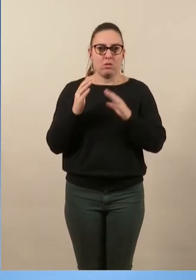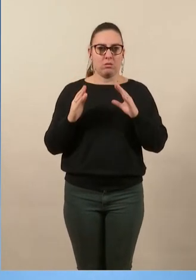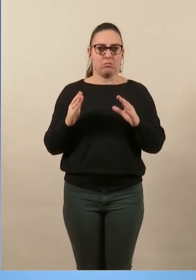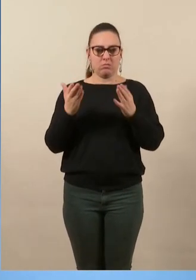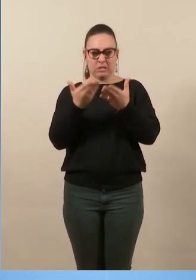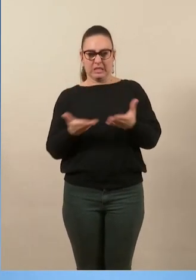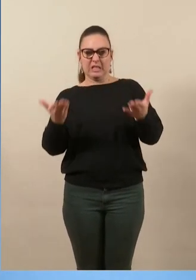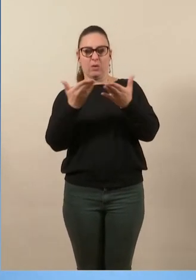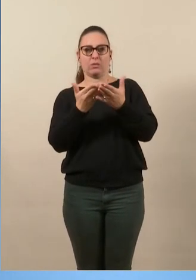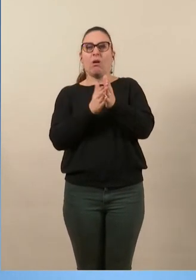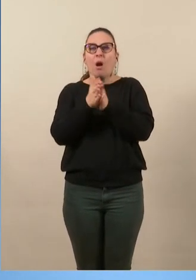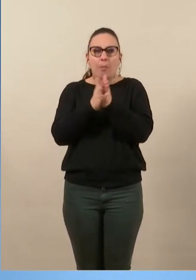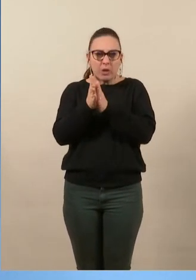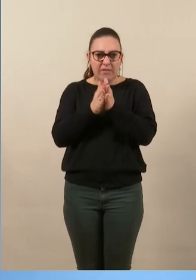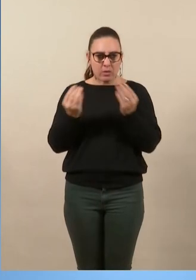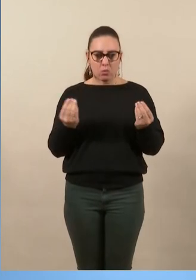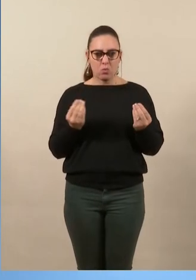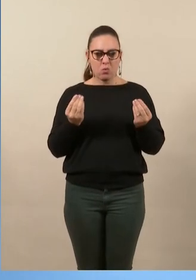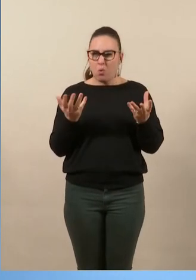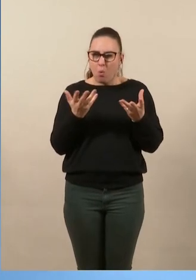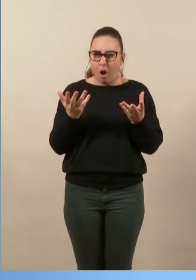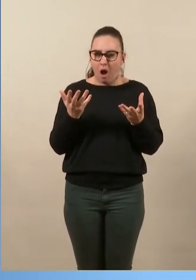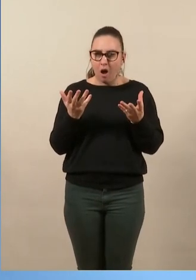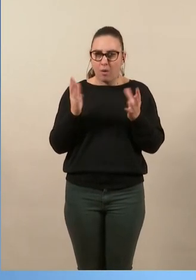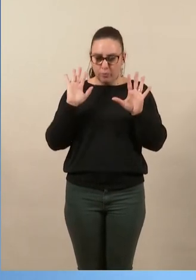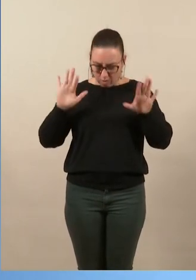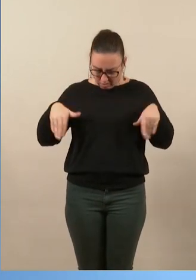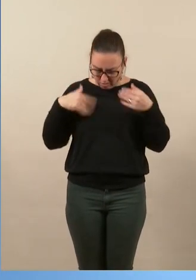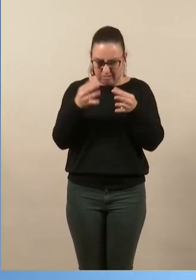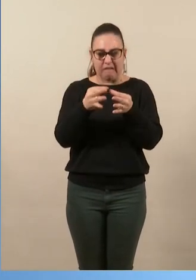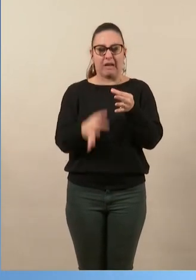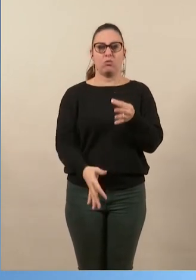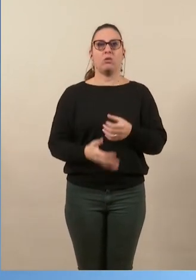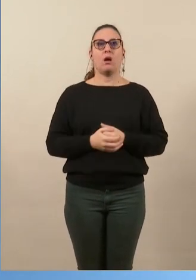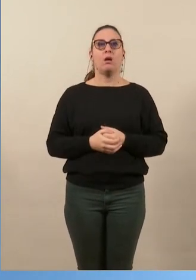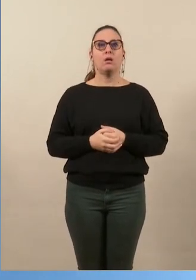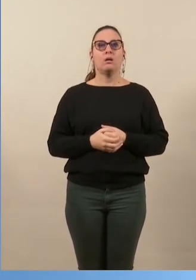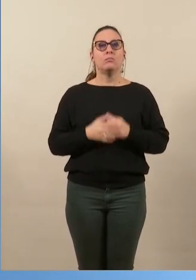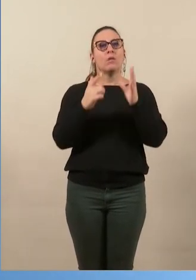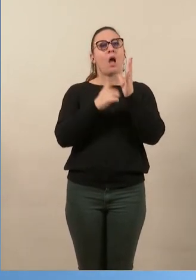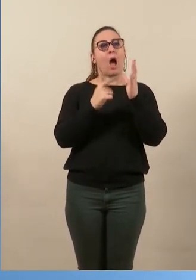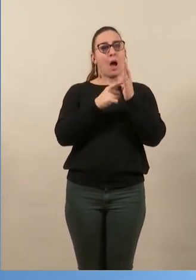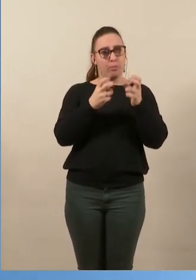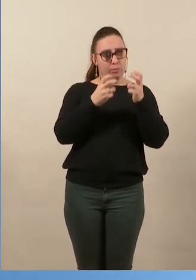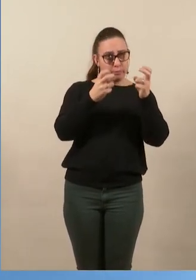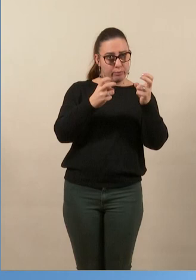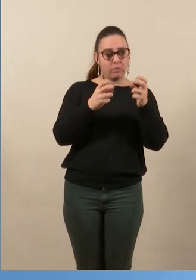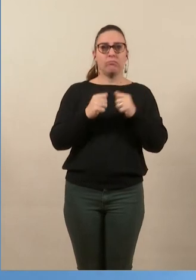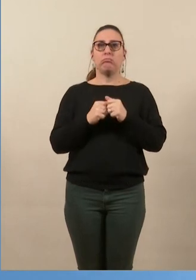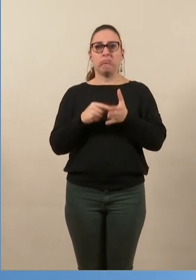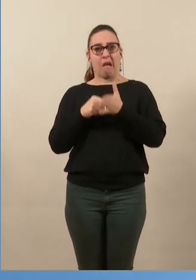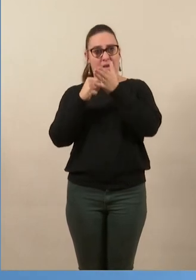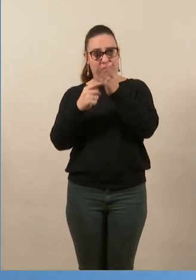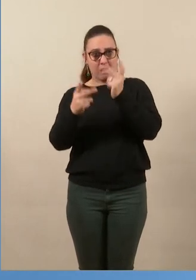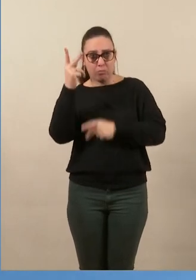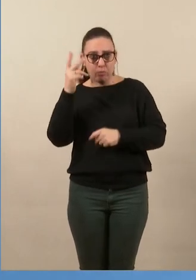sont les motivations qui nous amènent à i là on sait tous que plus d'impôts plus de dettes pas